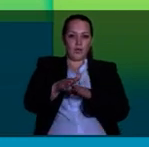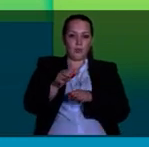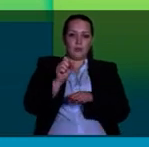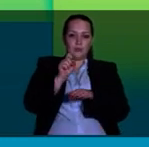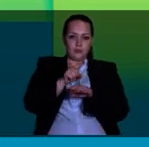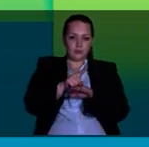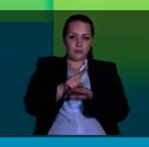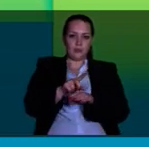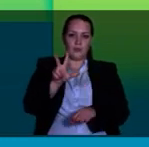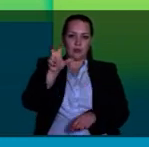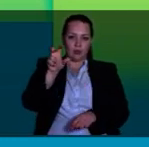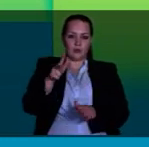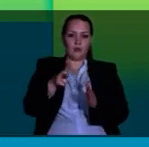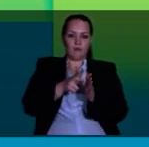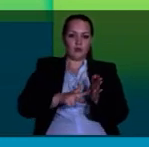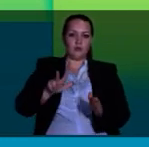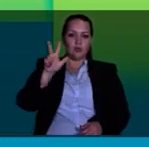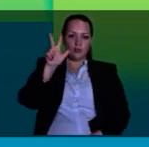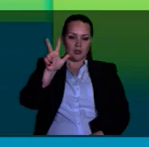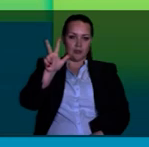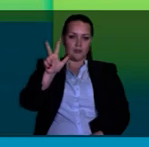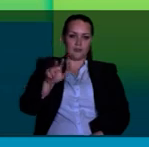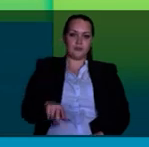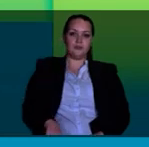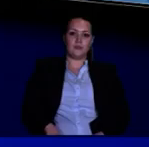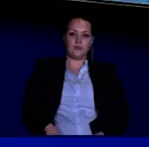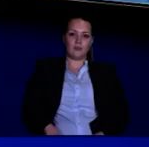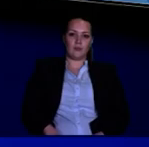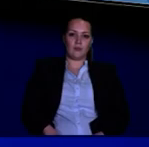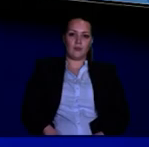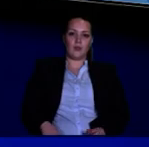упражнение 383 на странице